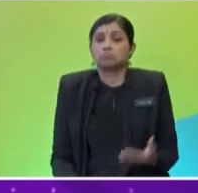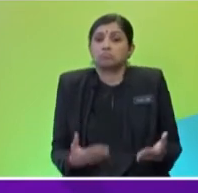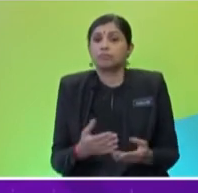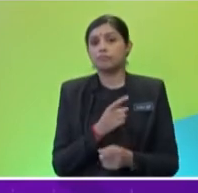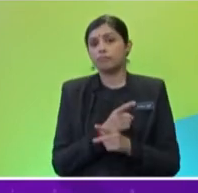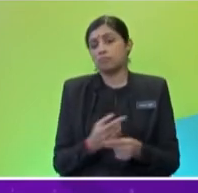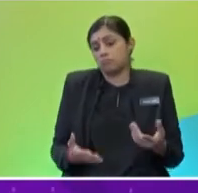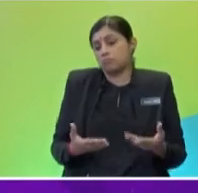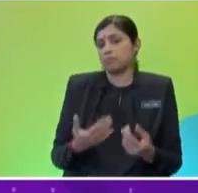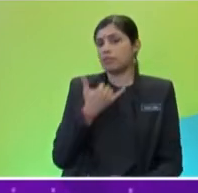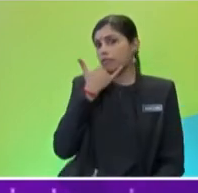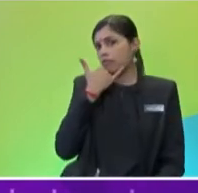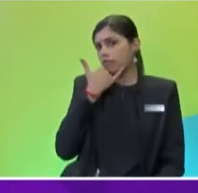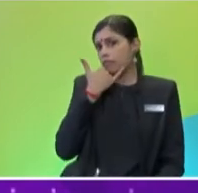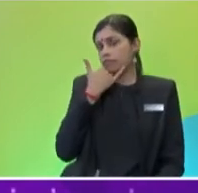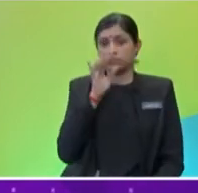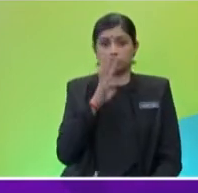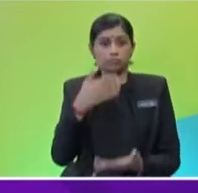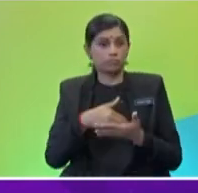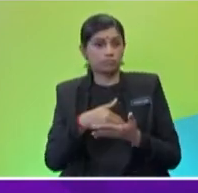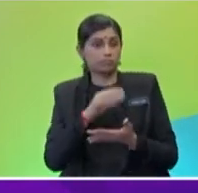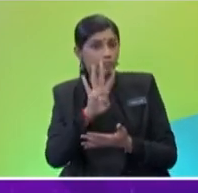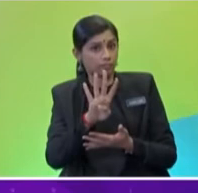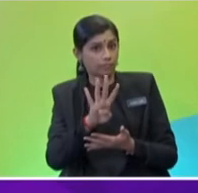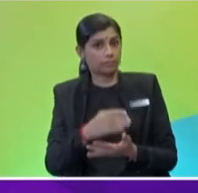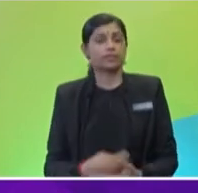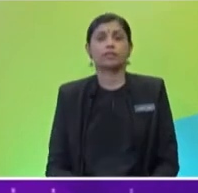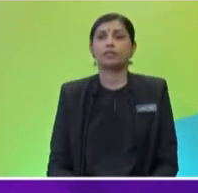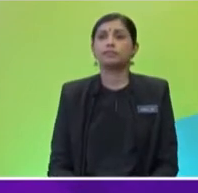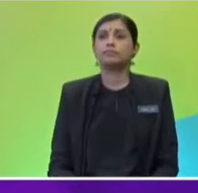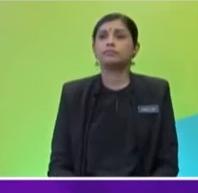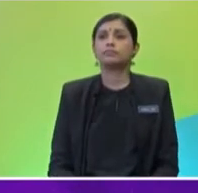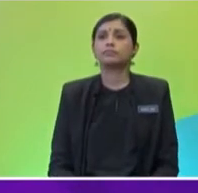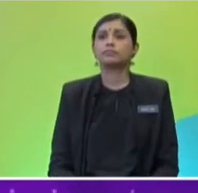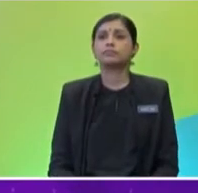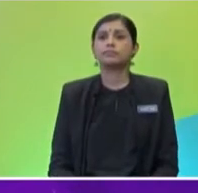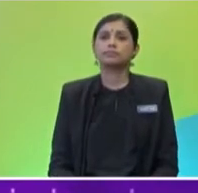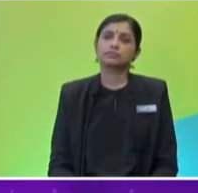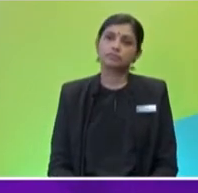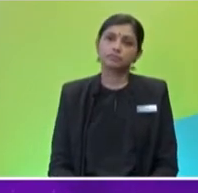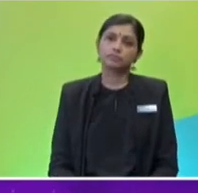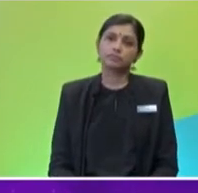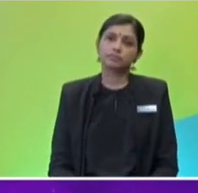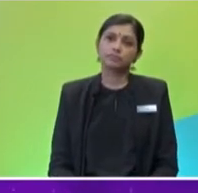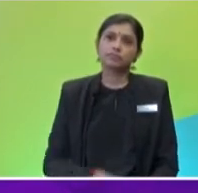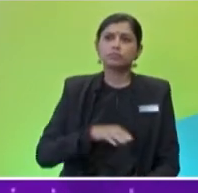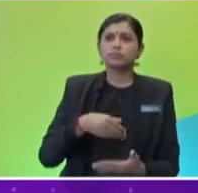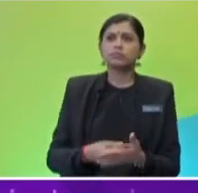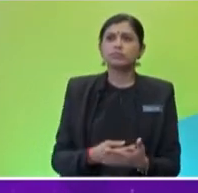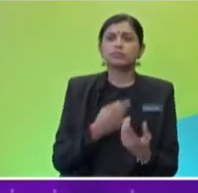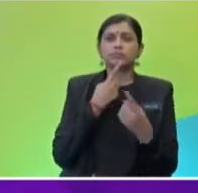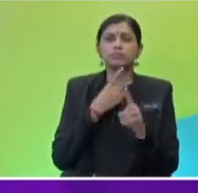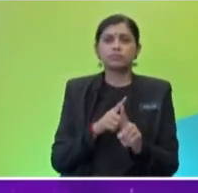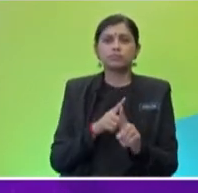Putri jawab. Putri jawab apa? Empat juga, cikgu. Empat juga. Sintiana. Yana, berapa Yana? Okey.